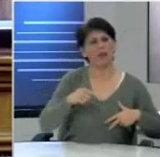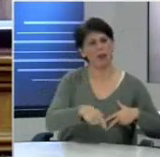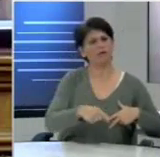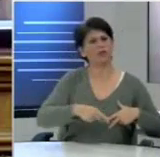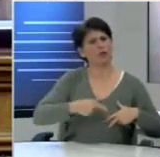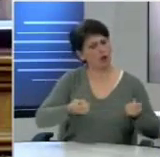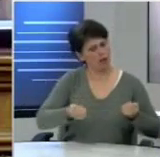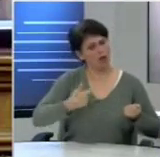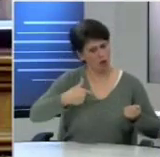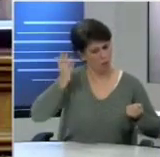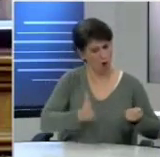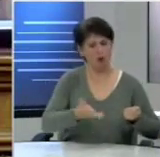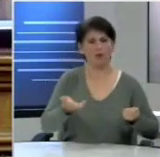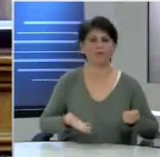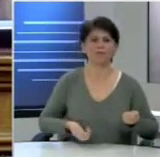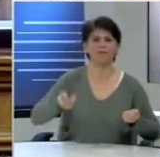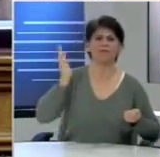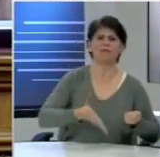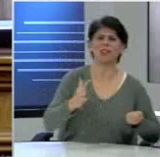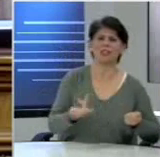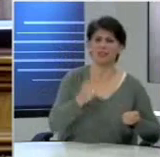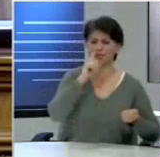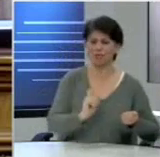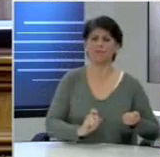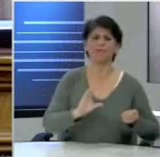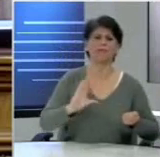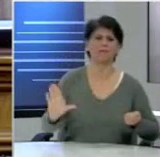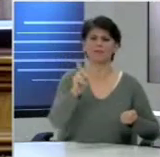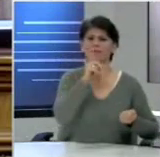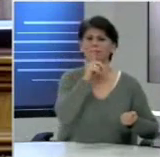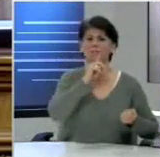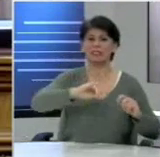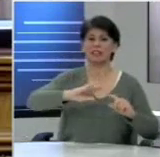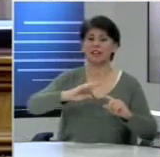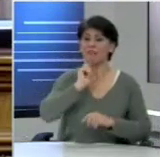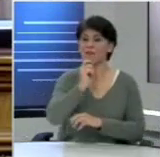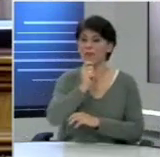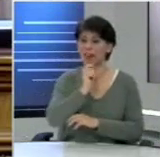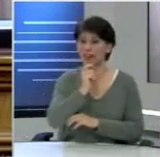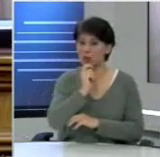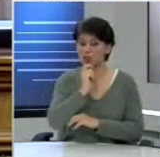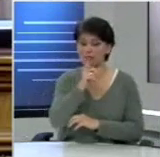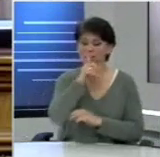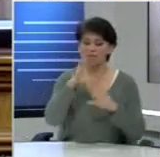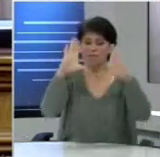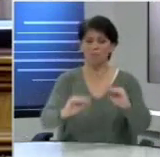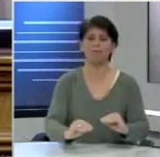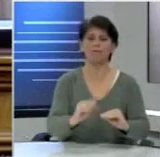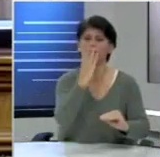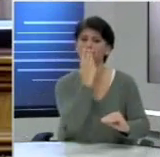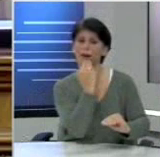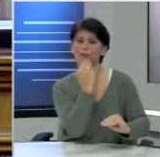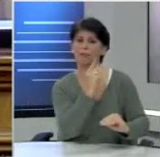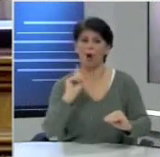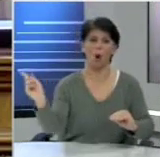γιατί μπορώ». Και μπορώ γιατί έχω επιβάλει σιωπητήριο στην τέταρτη εξουσία, στη μεγάλη πλειοψηφία των μέσων μαζικής ενημέρωσης